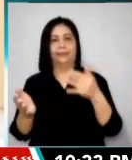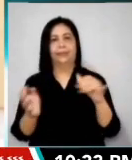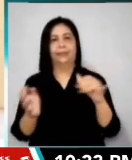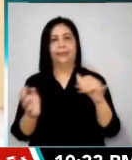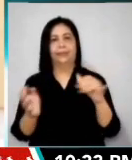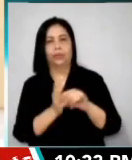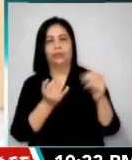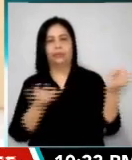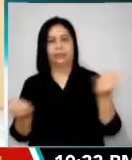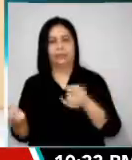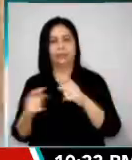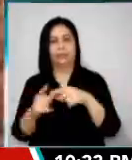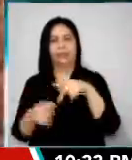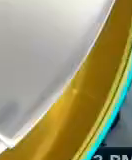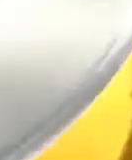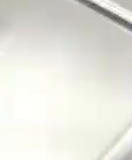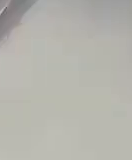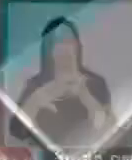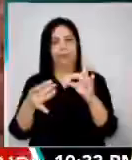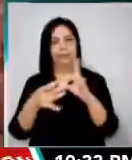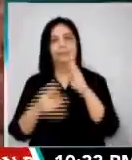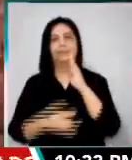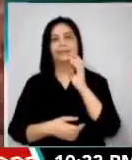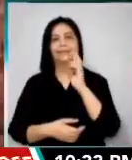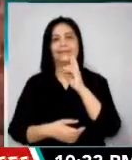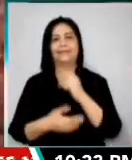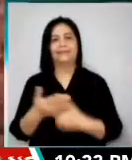May report si Bernadette Reyes.